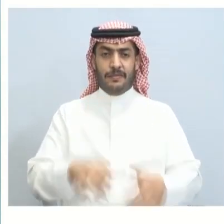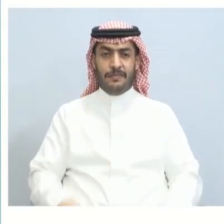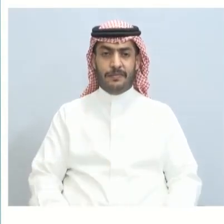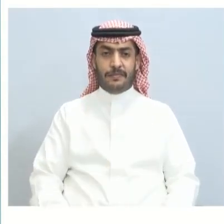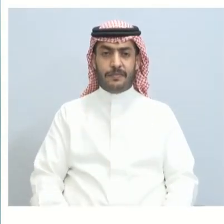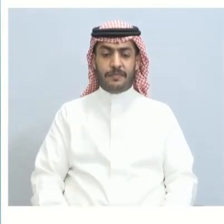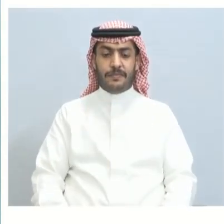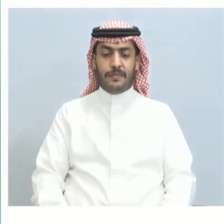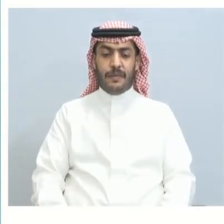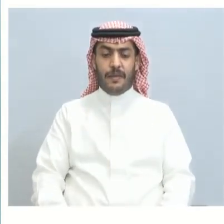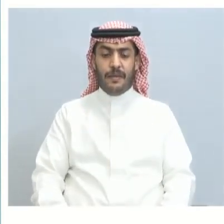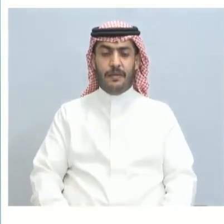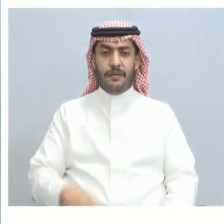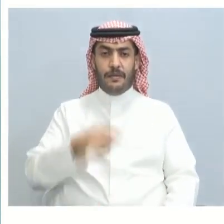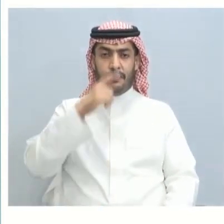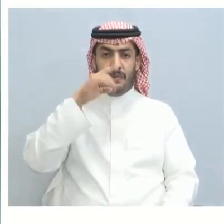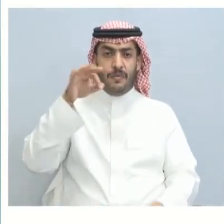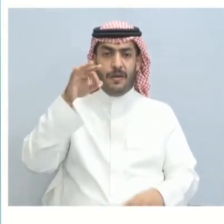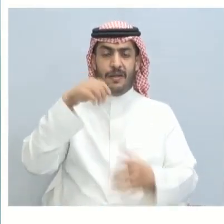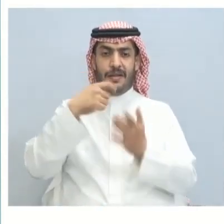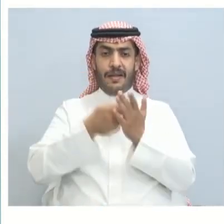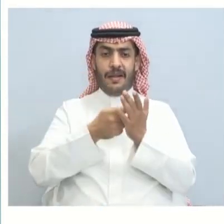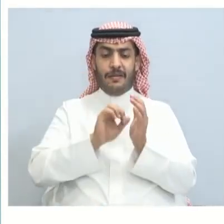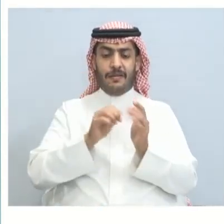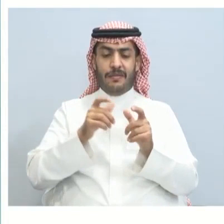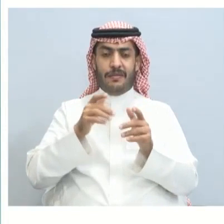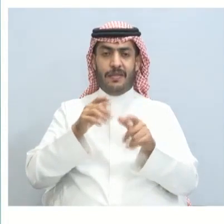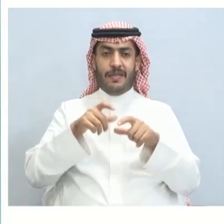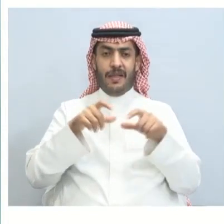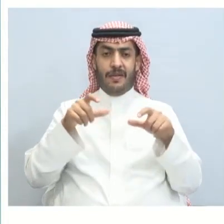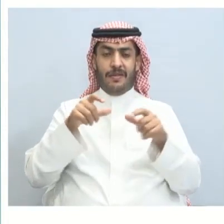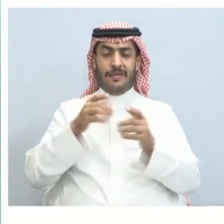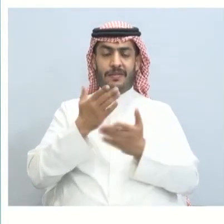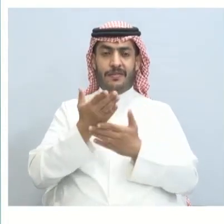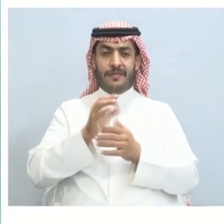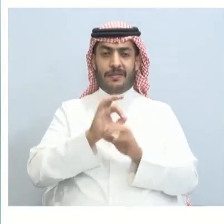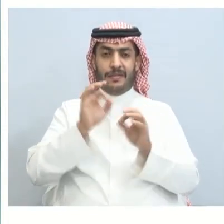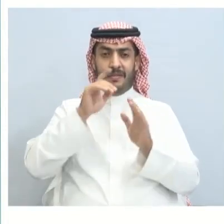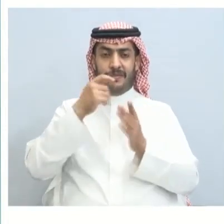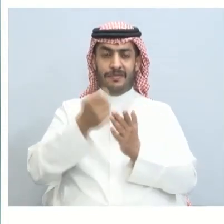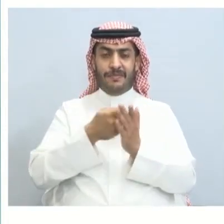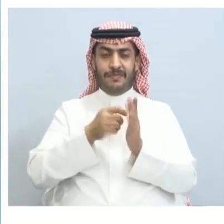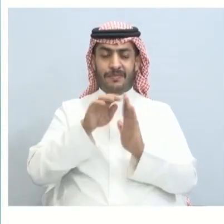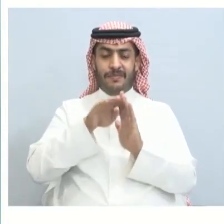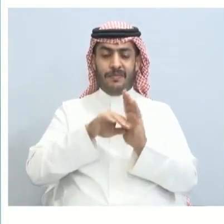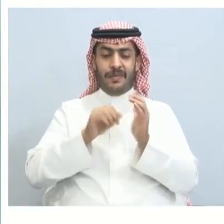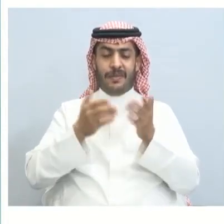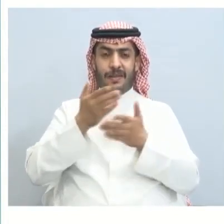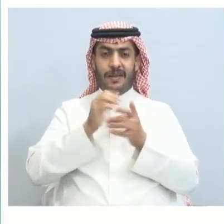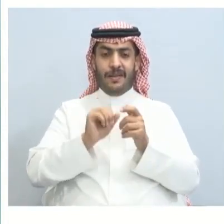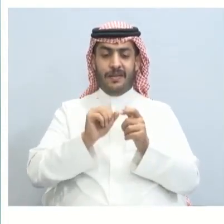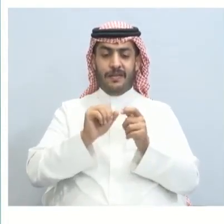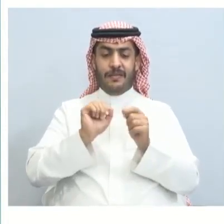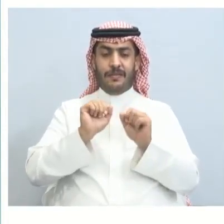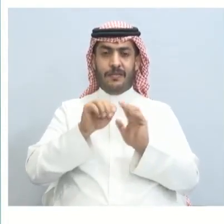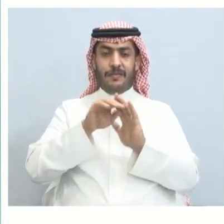المواقف وضع اوراق واقلام للكتابه على الطاوله امام كل مقعد اذا نحتاج الى كتابه النقاط للحديث حول